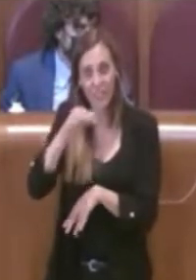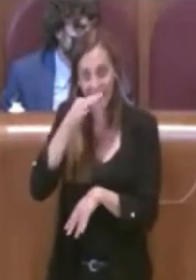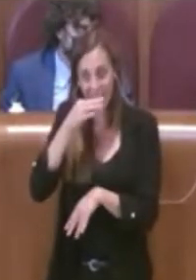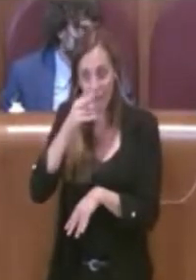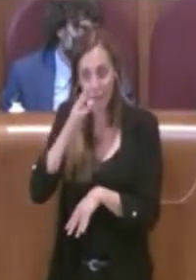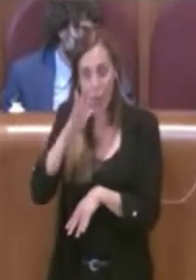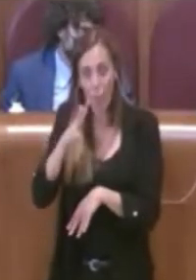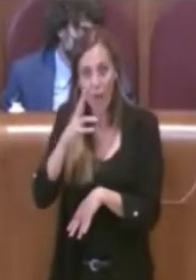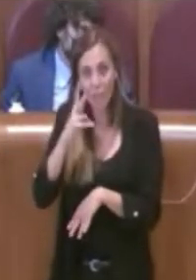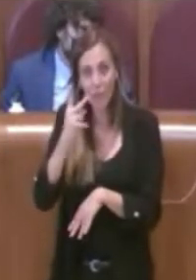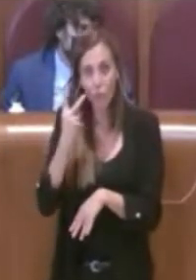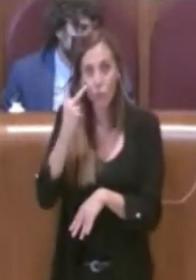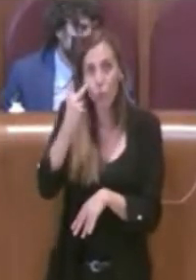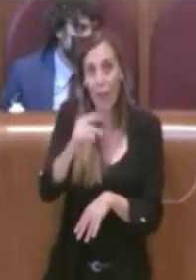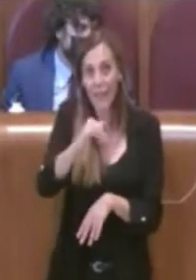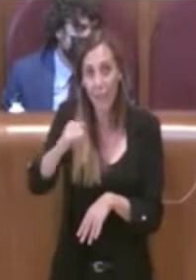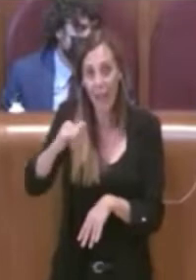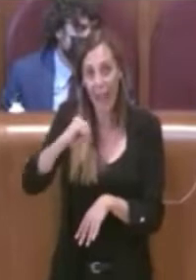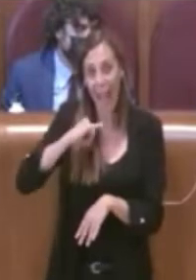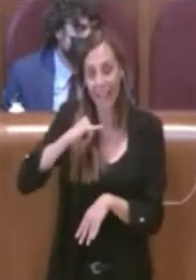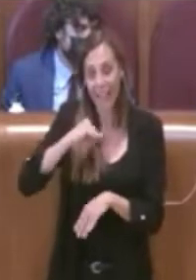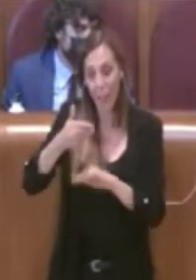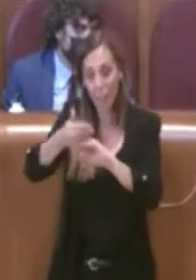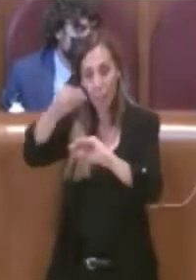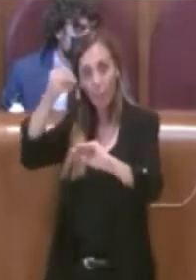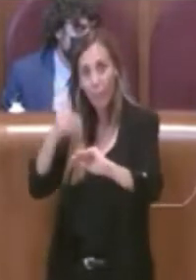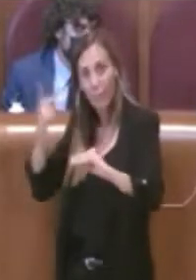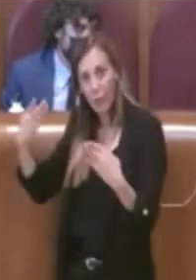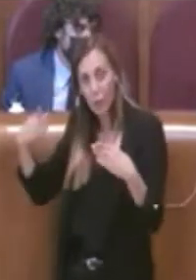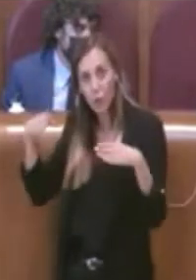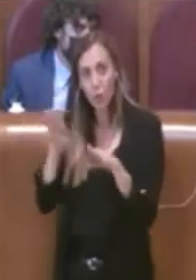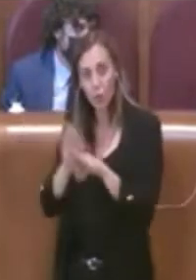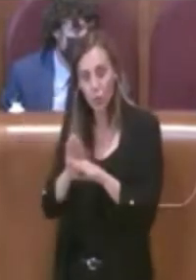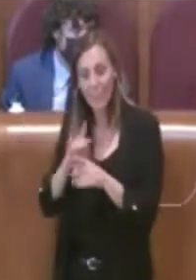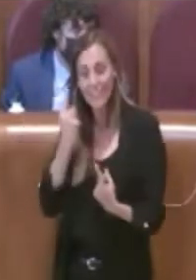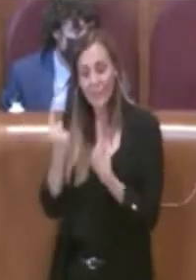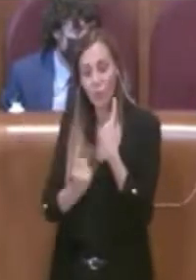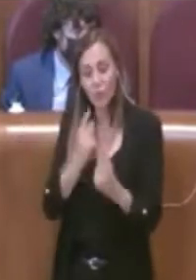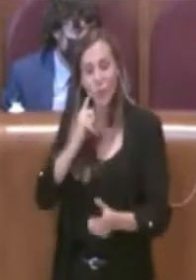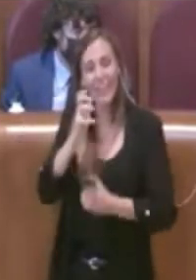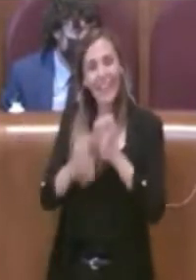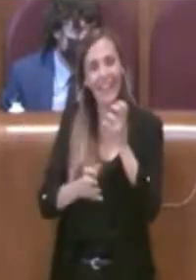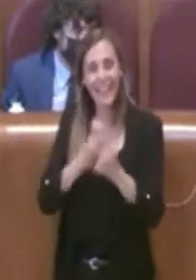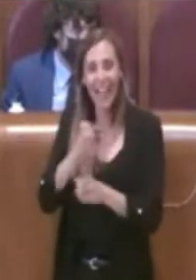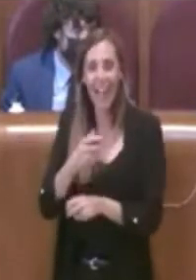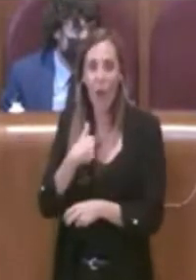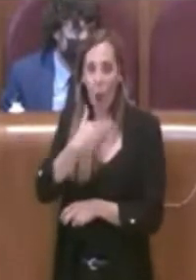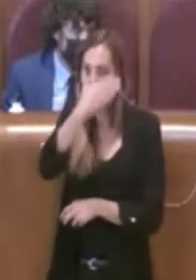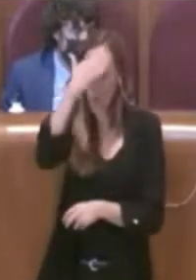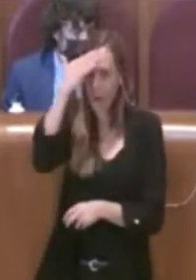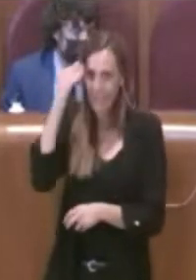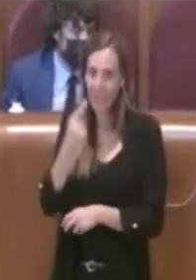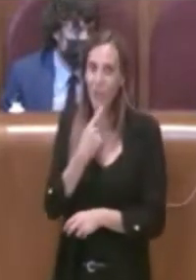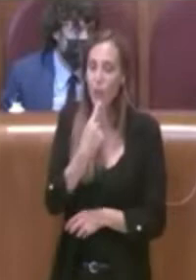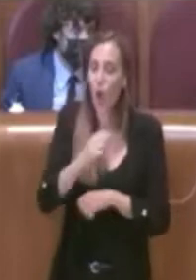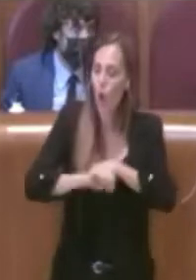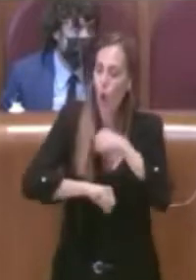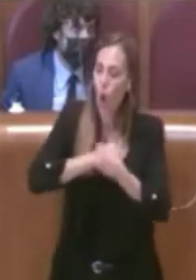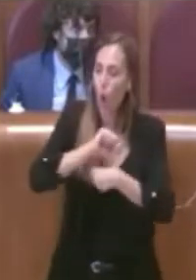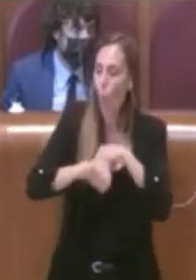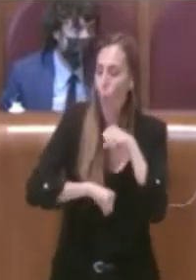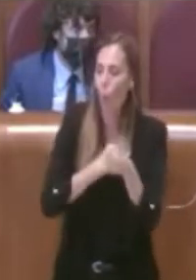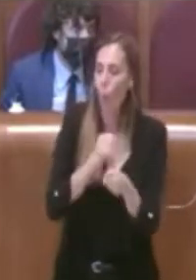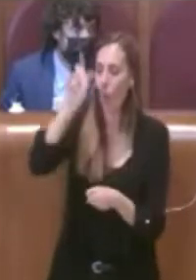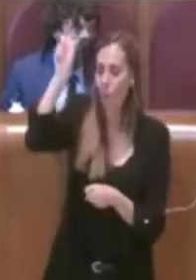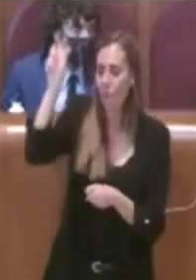anticipo in una situazione così critica nella regione lazio detto francamente un comportamento